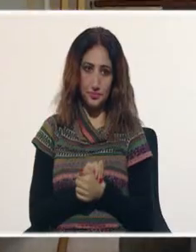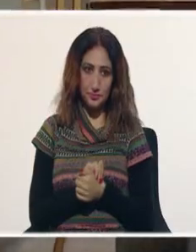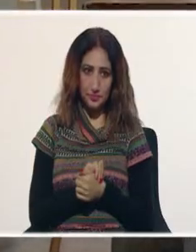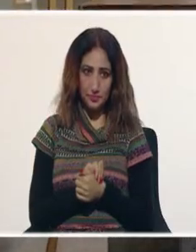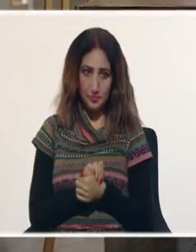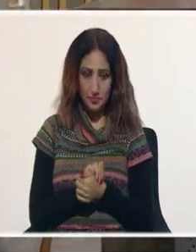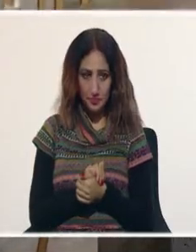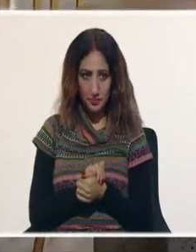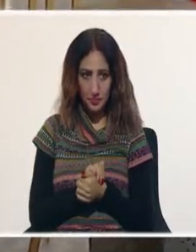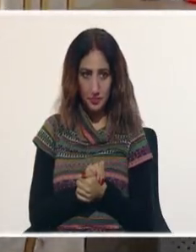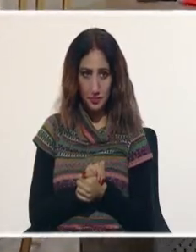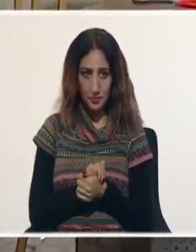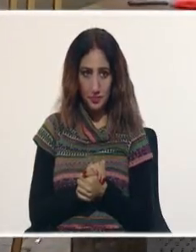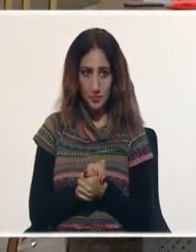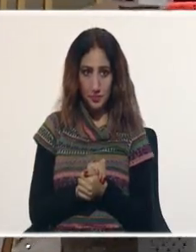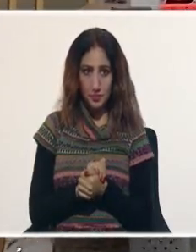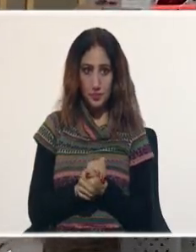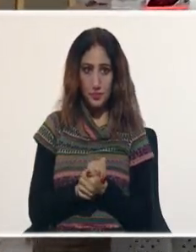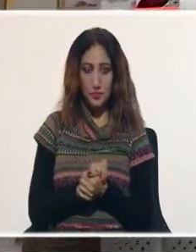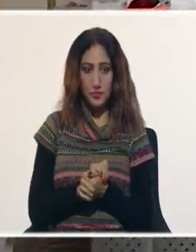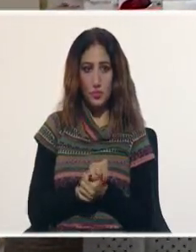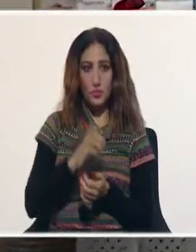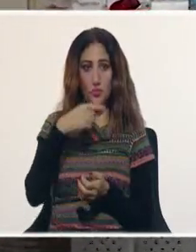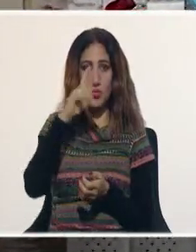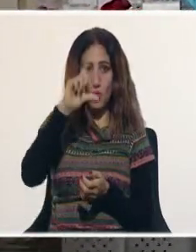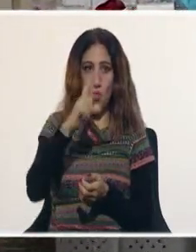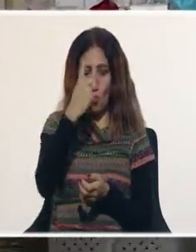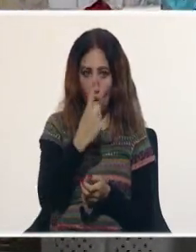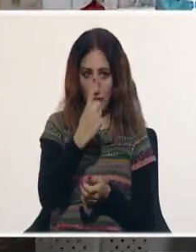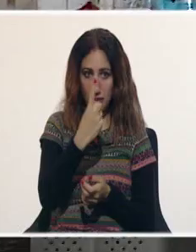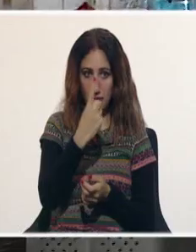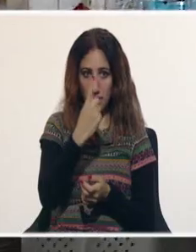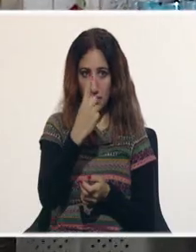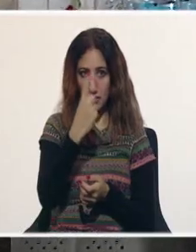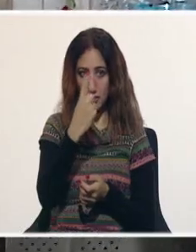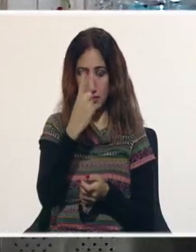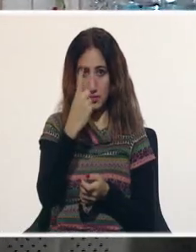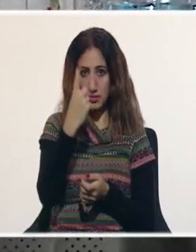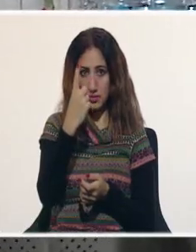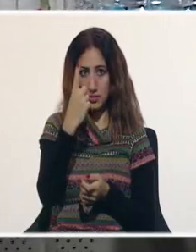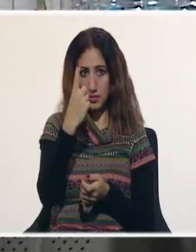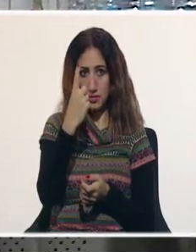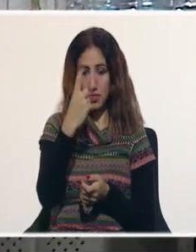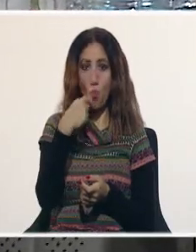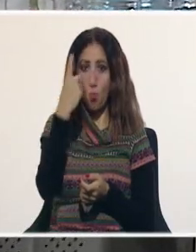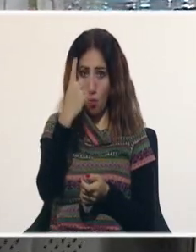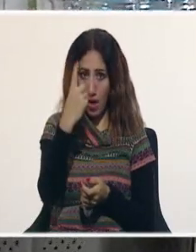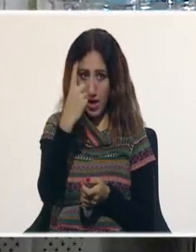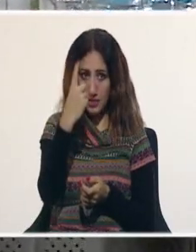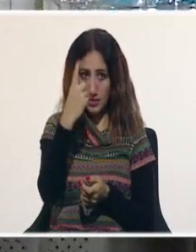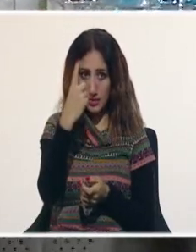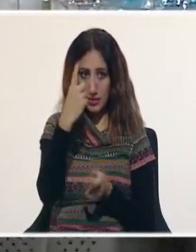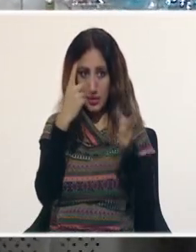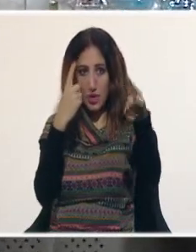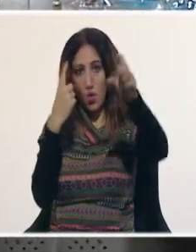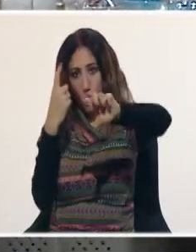مطلوب مني اعمل ايه؟ حضرتك هتتوسطنا هتمسك الكوباية دي رقم واحد. ايوه معايا في العد. اول ما هقول واحد حضرتك هتحط